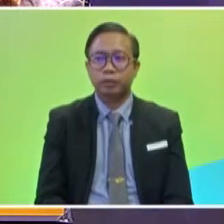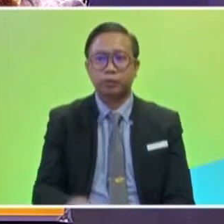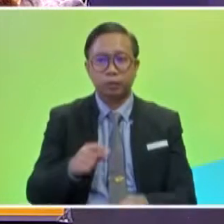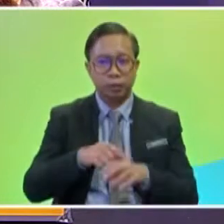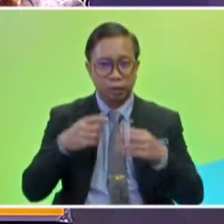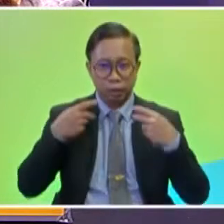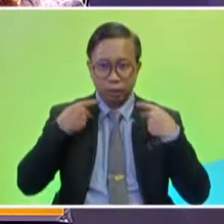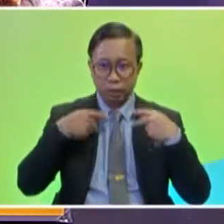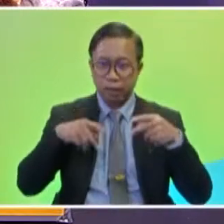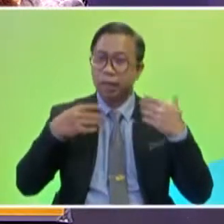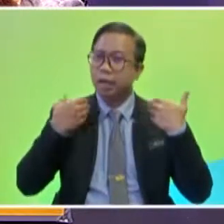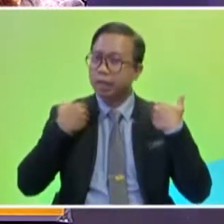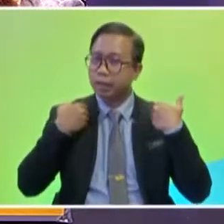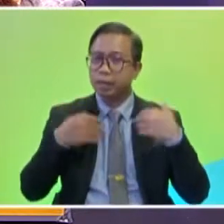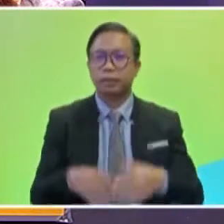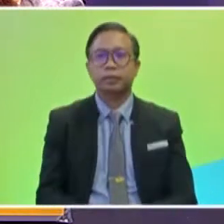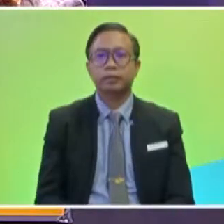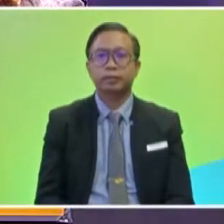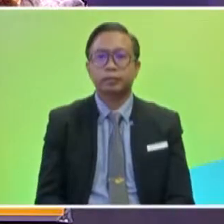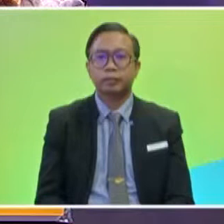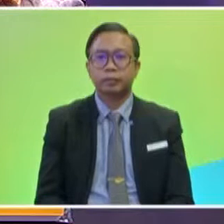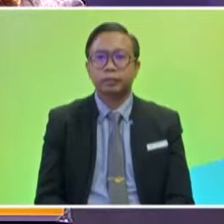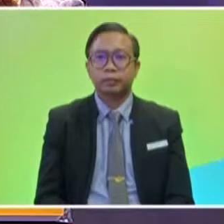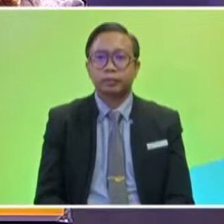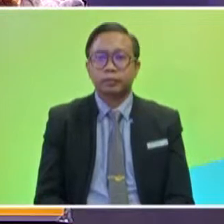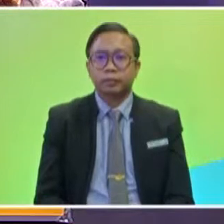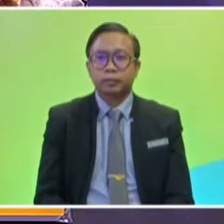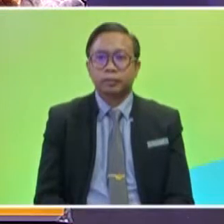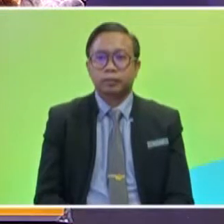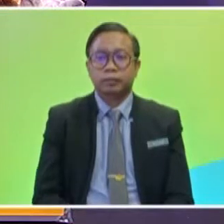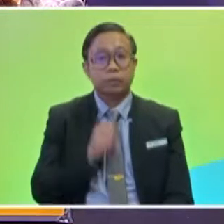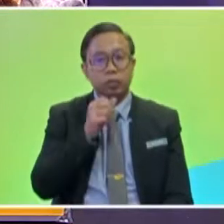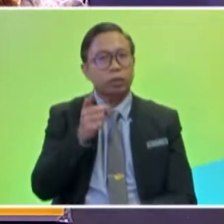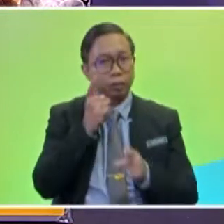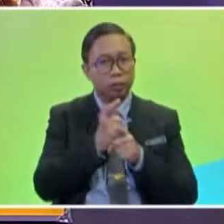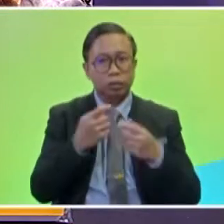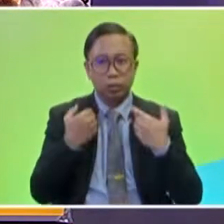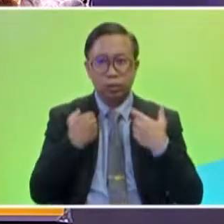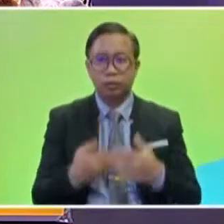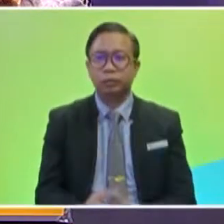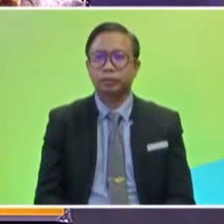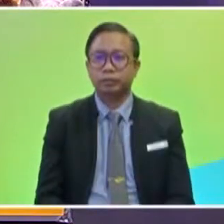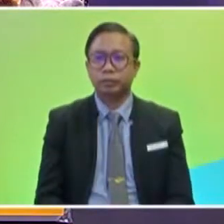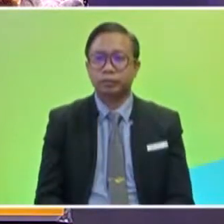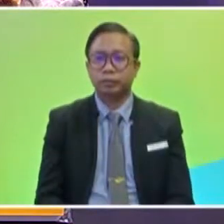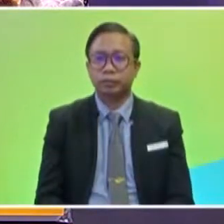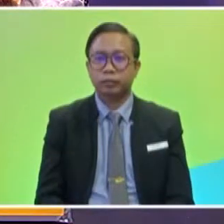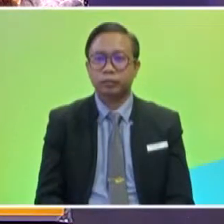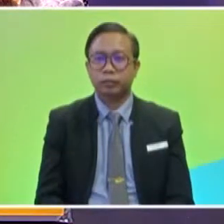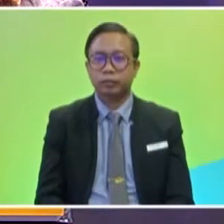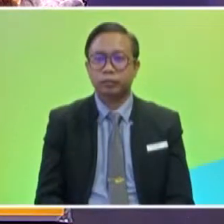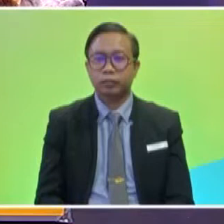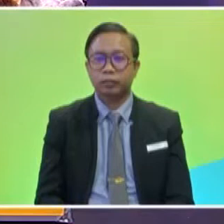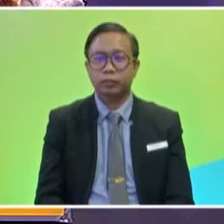pasaran pun Ade yang tidak bersepatu Aku pengin tidak yang bukanya sebenarnya punadi juga oke pemburuan haram